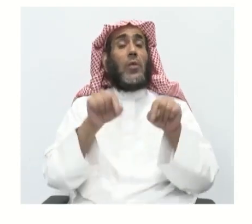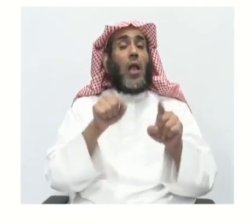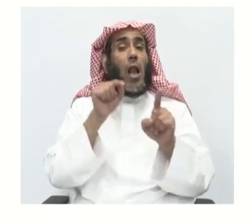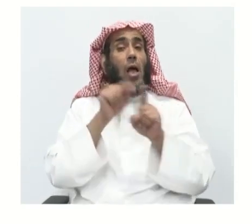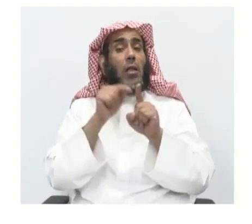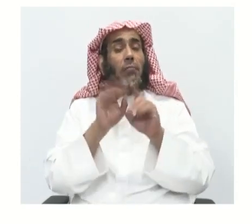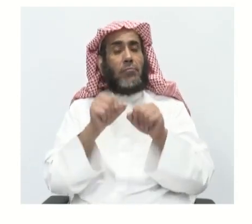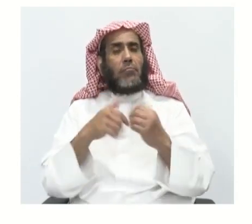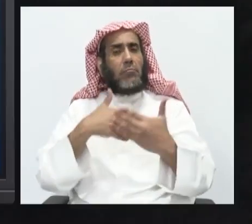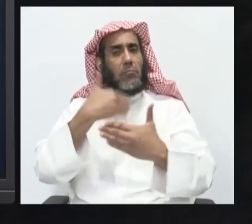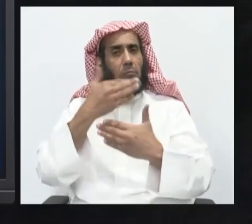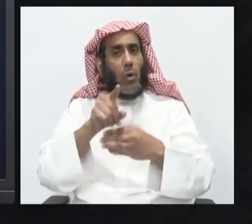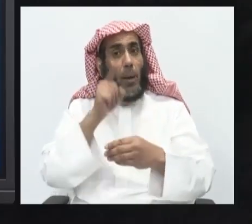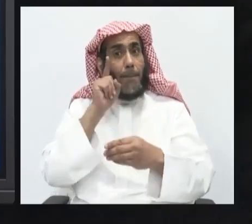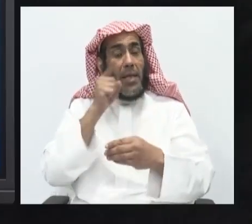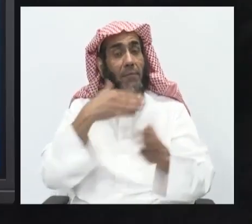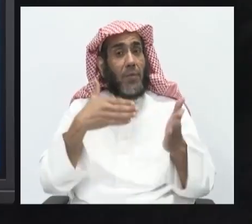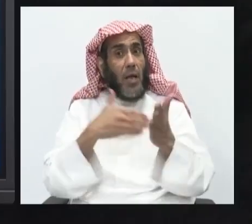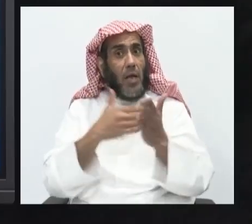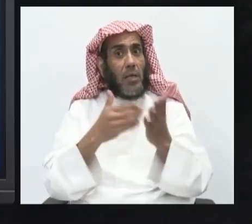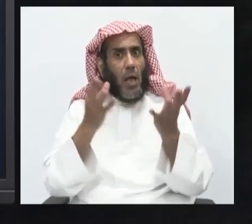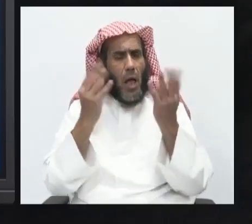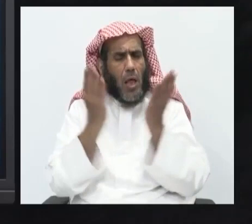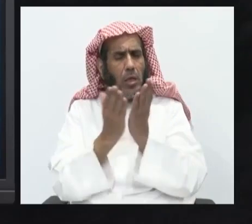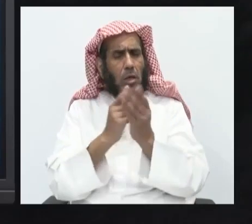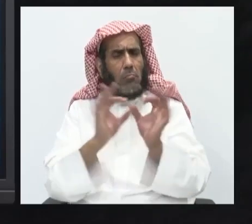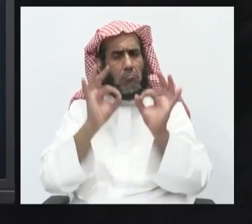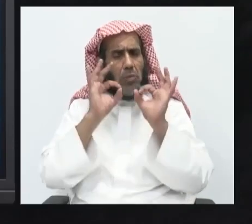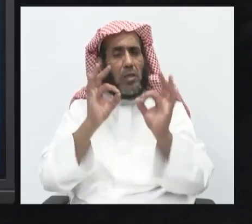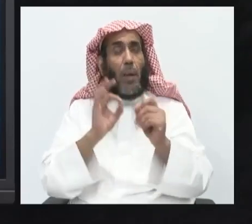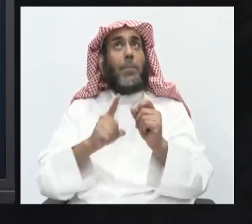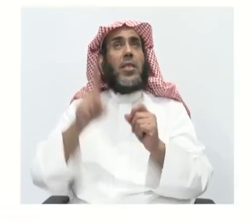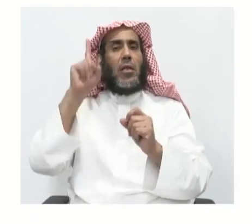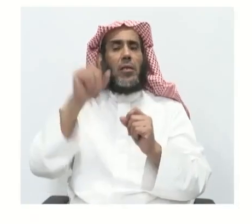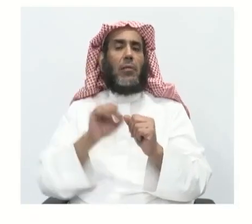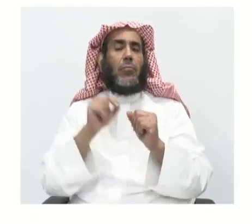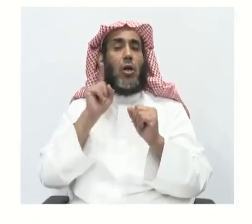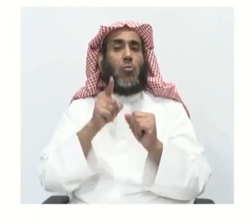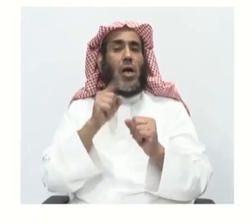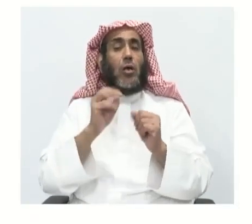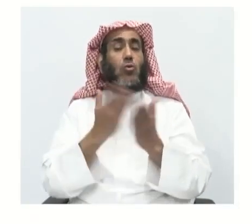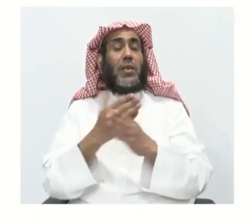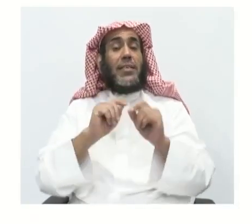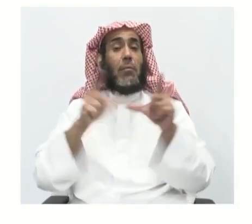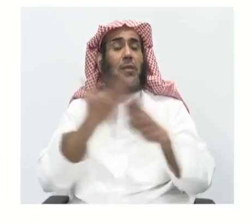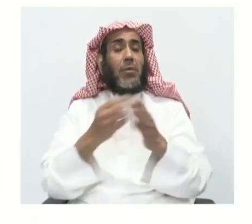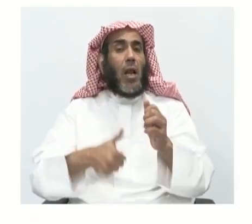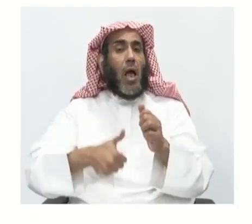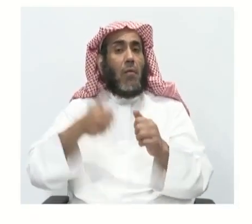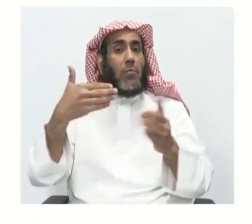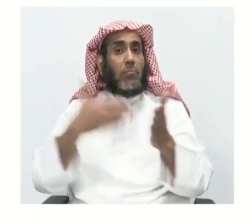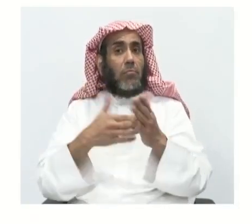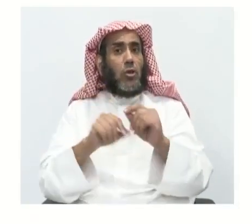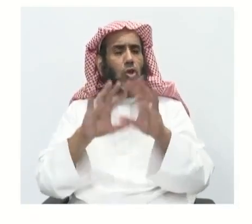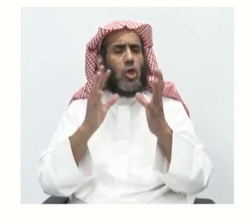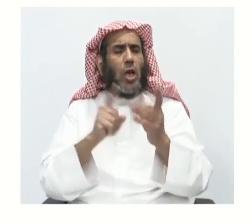التي يتوقع منك في نهايه هذه الوحده ان تكون قد اتقنتها باذن الله تعالى وهنا انت تبين سبب كتابه الالف المتطرفه على